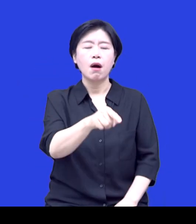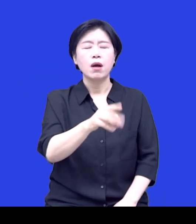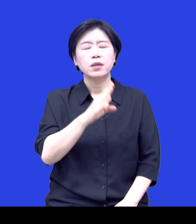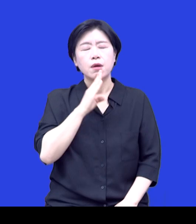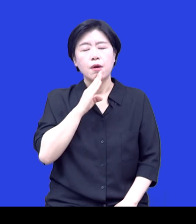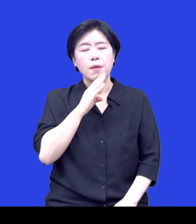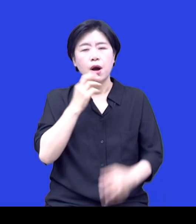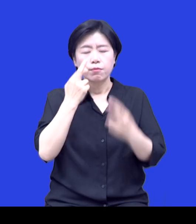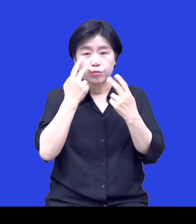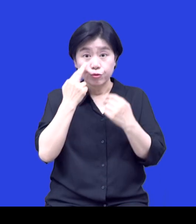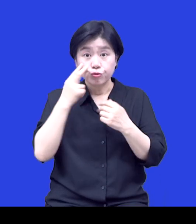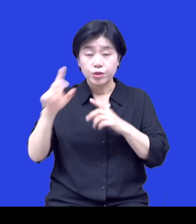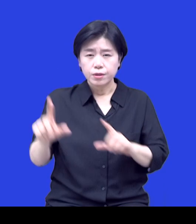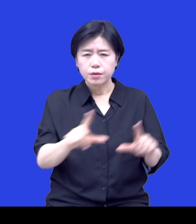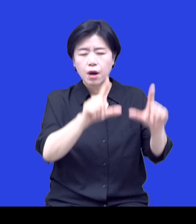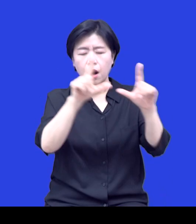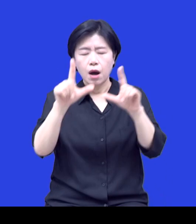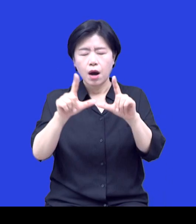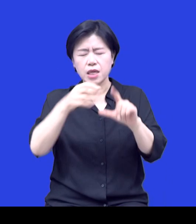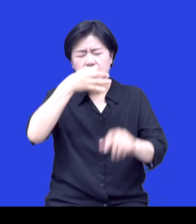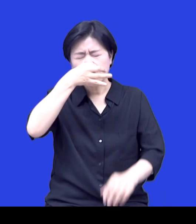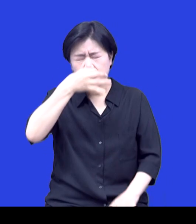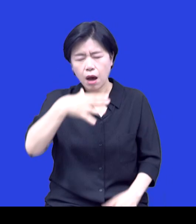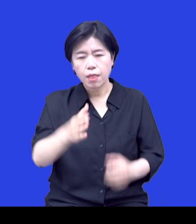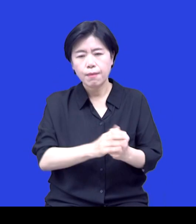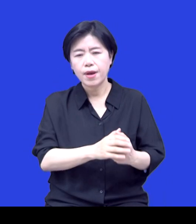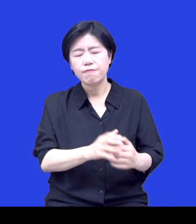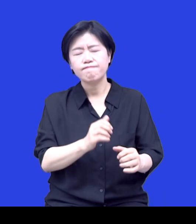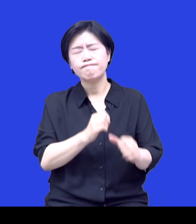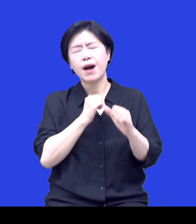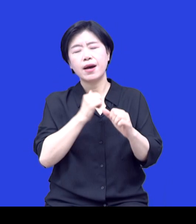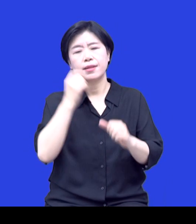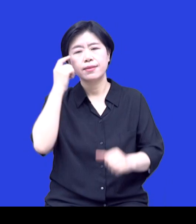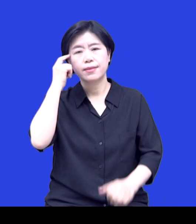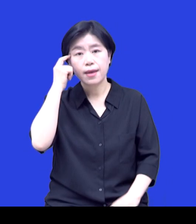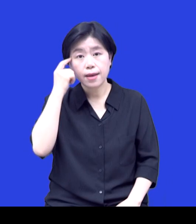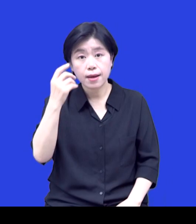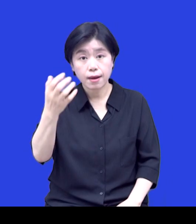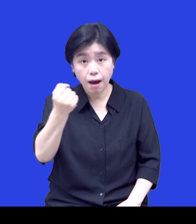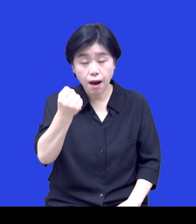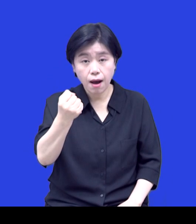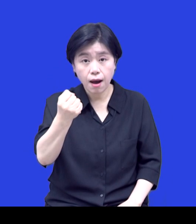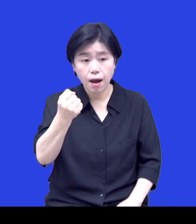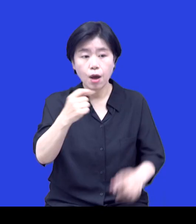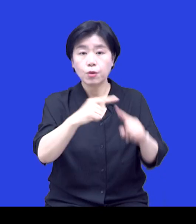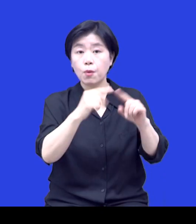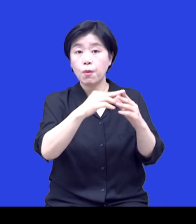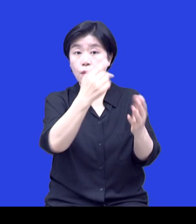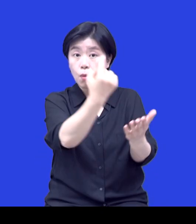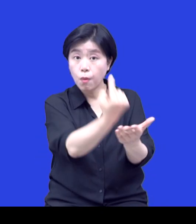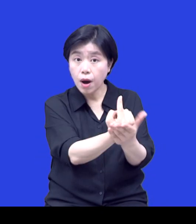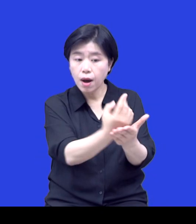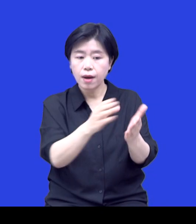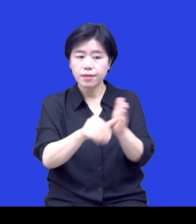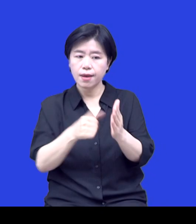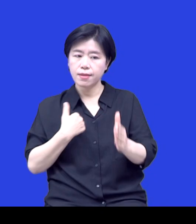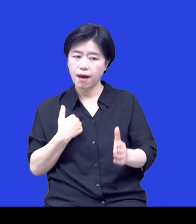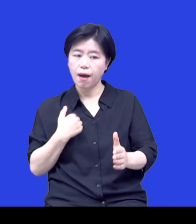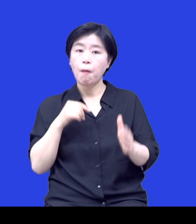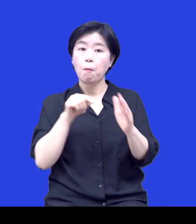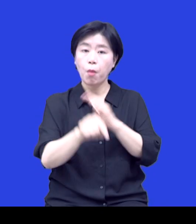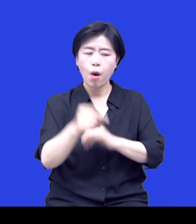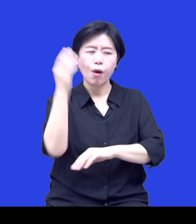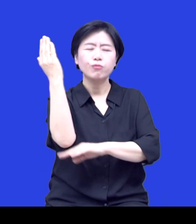자기 인생이 이제 절벽이다. 예. 이제 죽겠다고 생각을 했는데 8년 전에 제가 그 교회 갔을 때 설교를 딱 들었다는